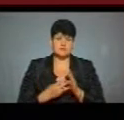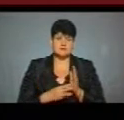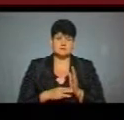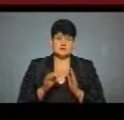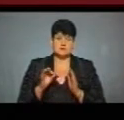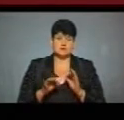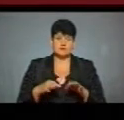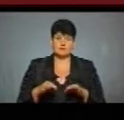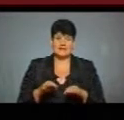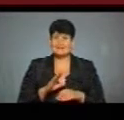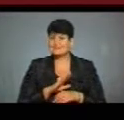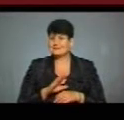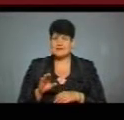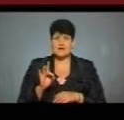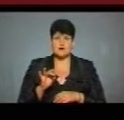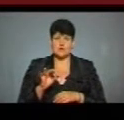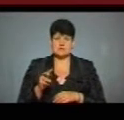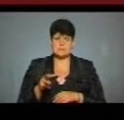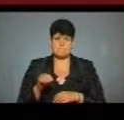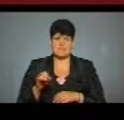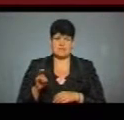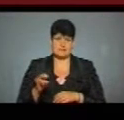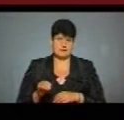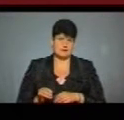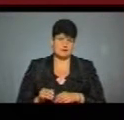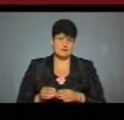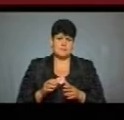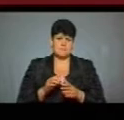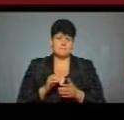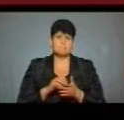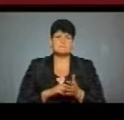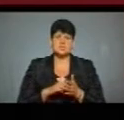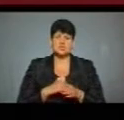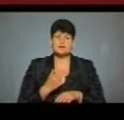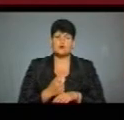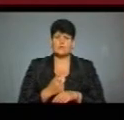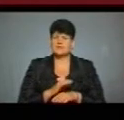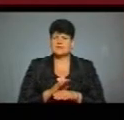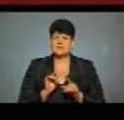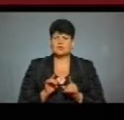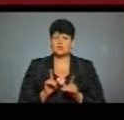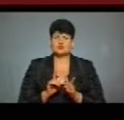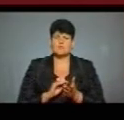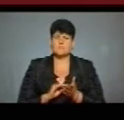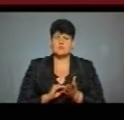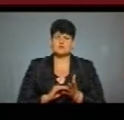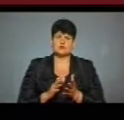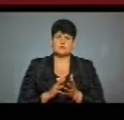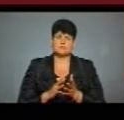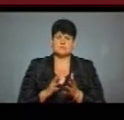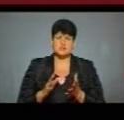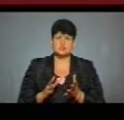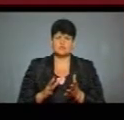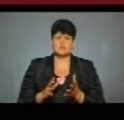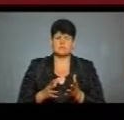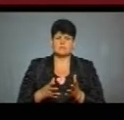70% автомобілів не розмитнені. Причина, сама головна, не та, що пишуть більше, скажімо, проплачені